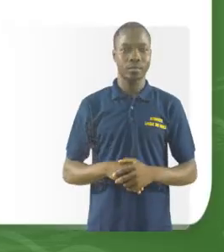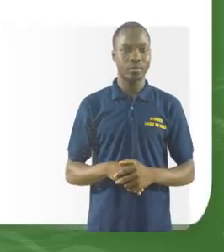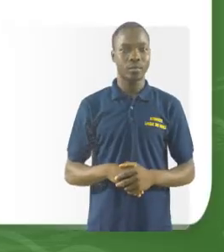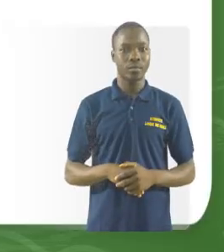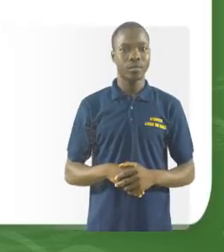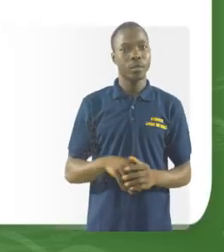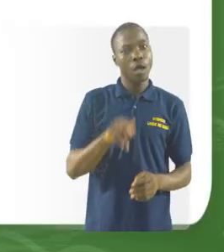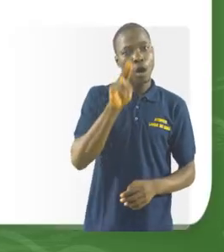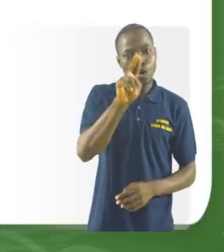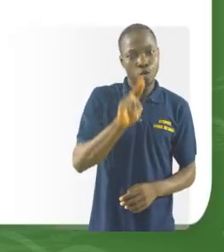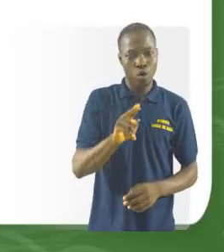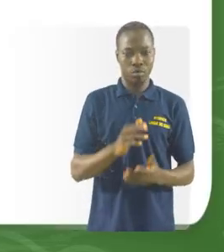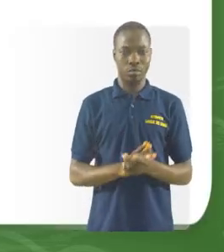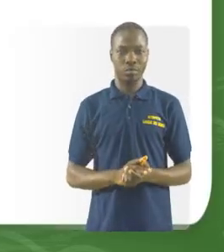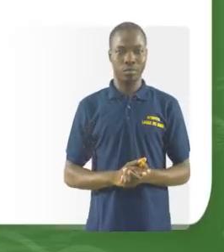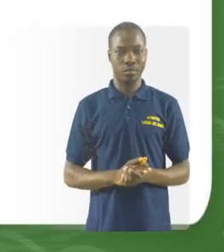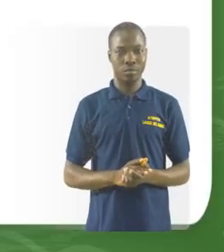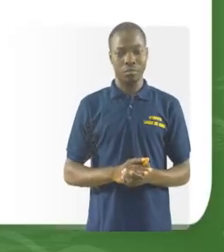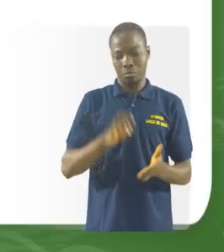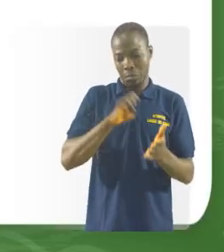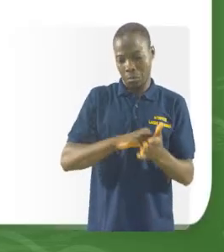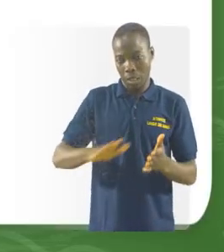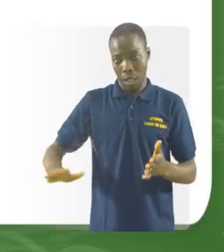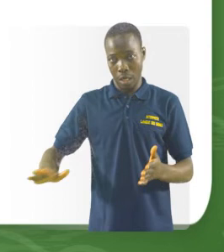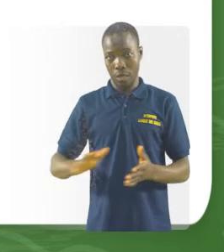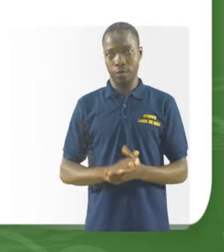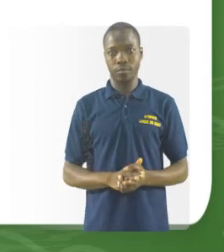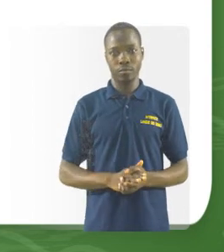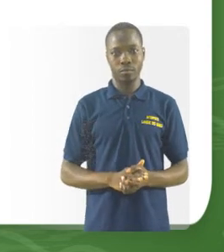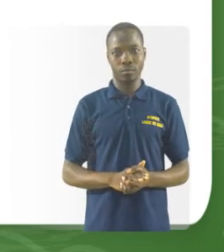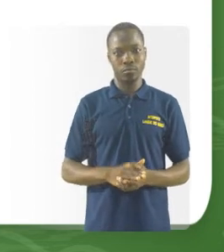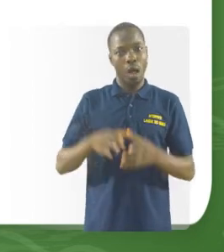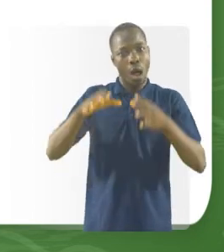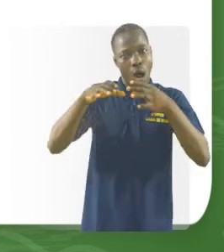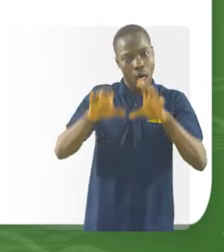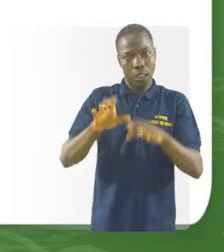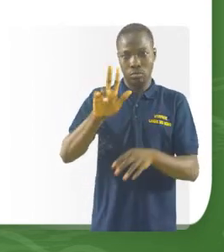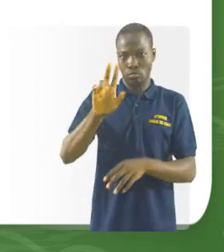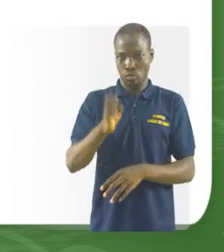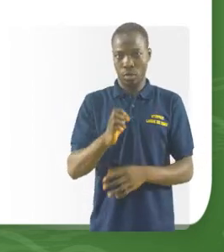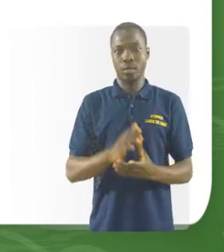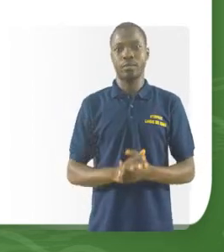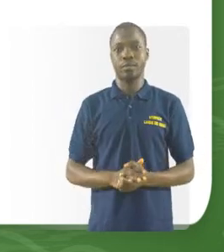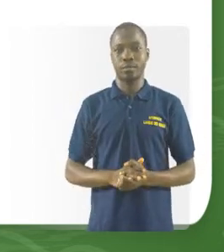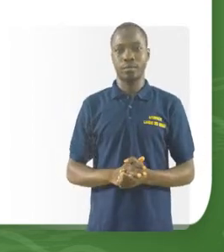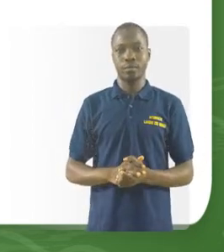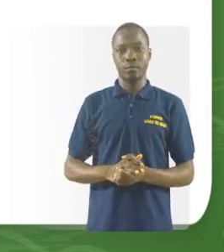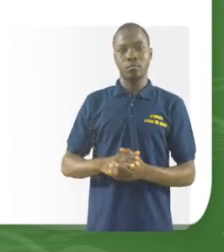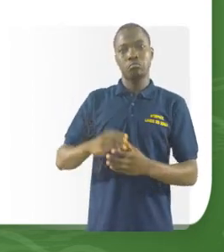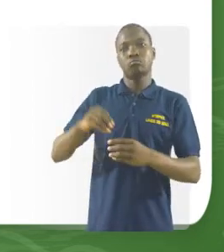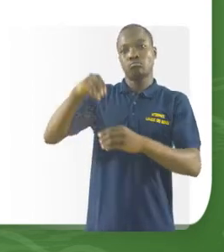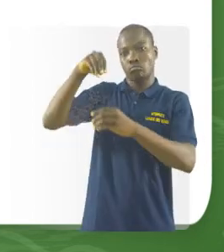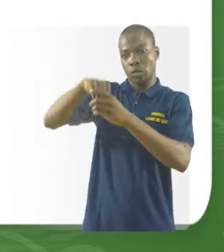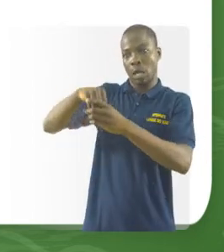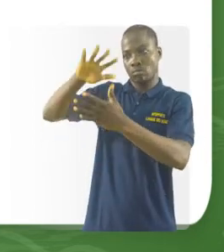Les notes obtenues par les élèves d'une classe de 3e sont données